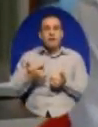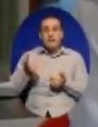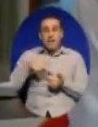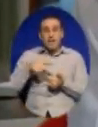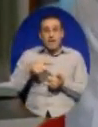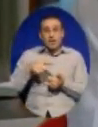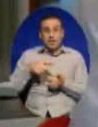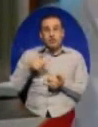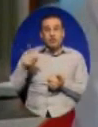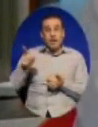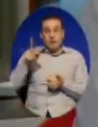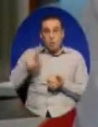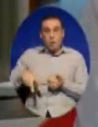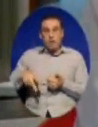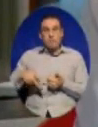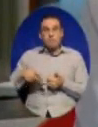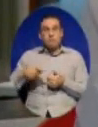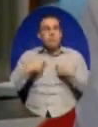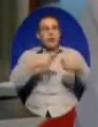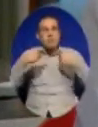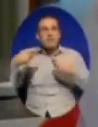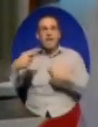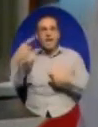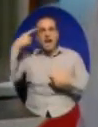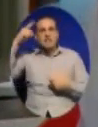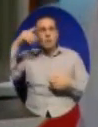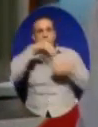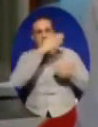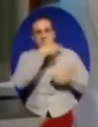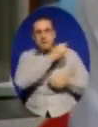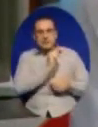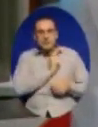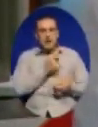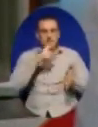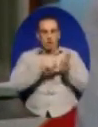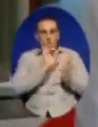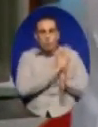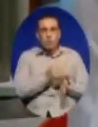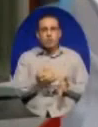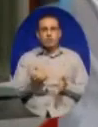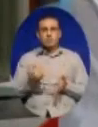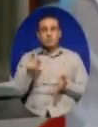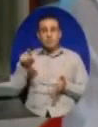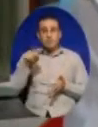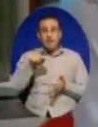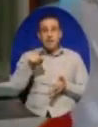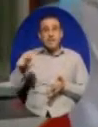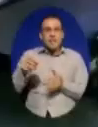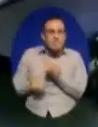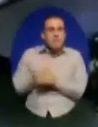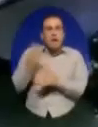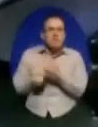העובדה שאפשר למסחר המצאות שהומצאו בצבא, ביחידות הטכנולוגיות של הצבא, האוניברסיטאות בשלות, וכך הלאה, היא